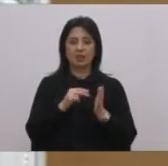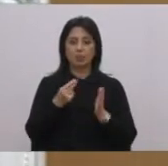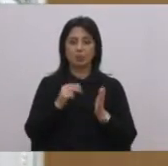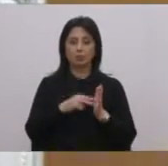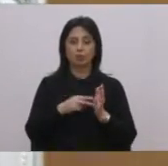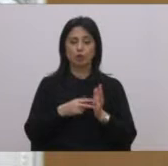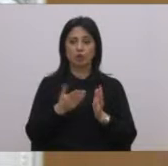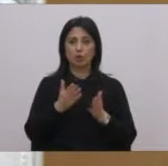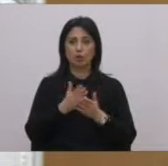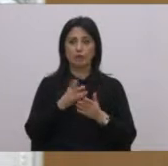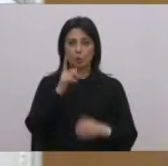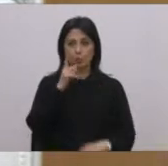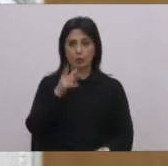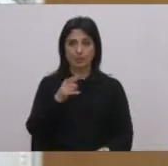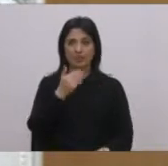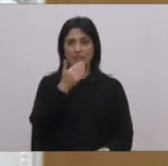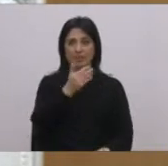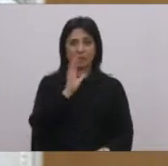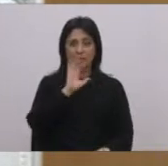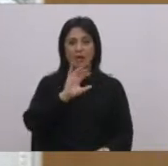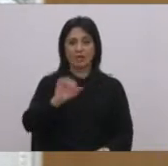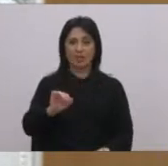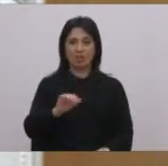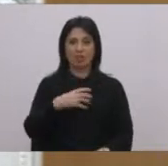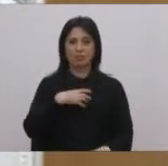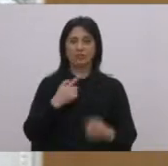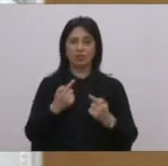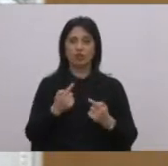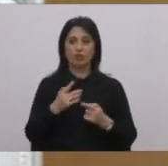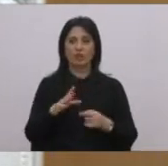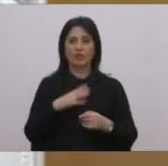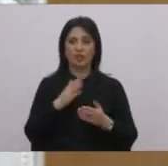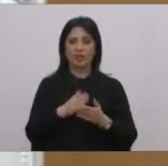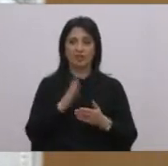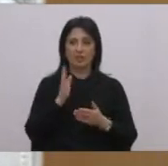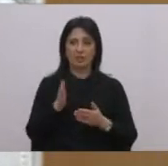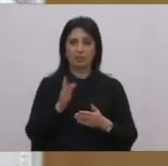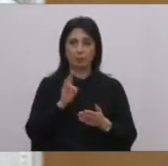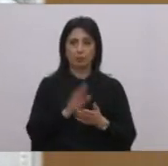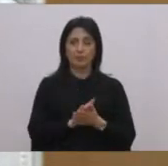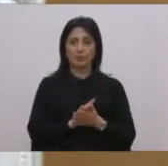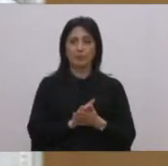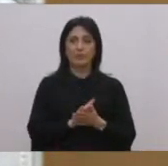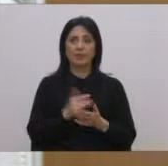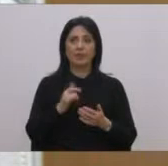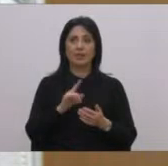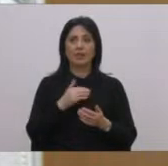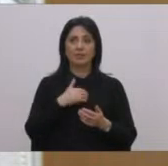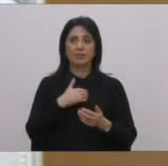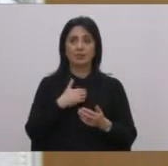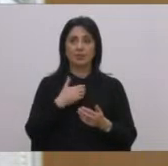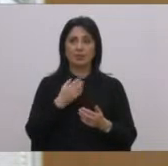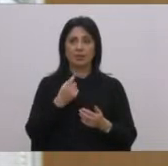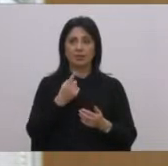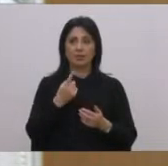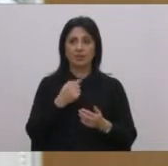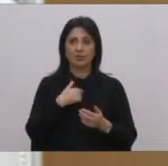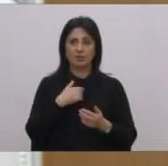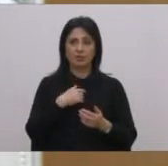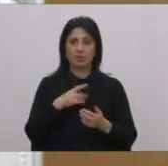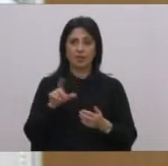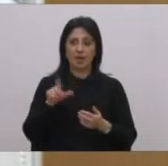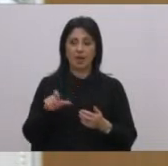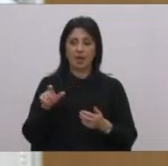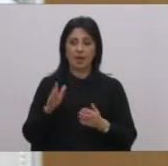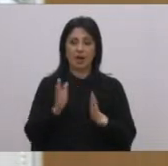kebistui, stroboli, kutaisi, da, kvenim harda cerab, nișelovani, ihu, aris, da, ikteva buda. Eharat spinda, kider, tchel, ceni, am